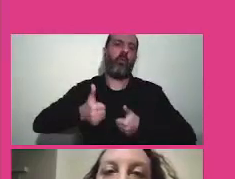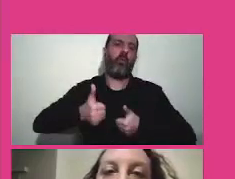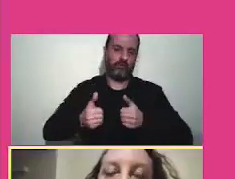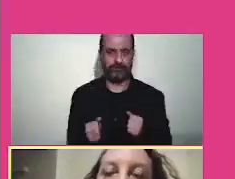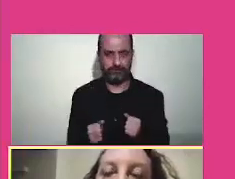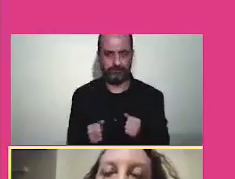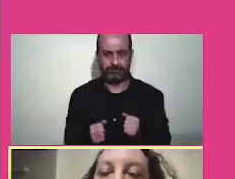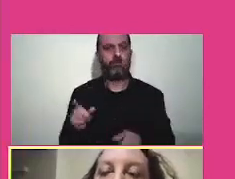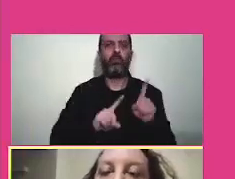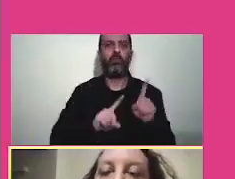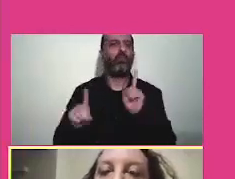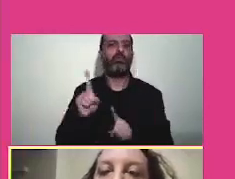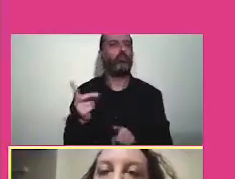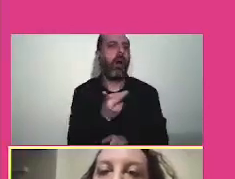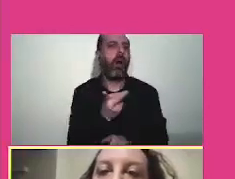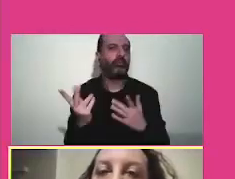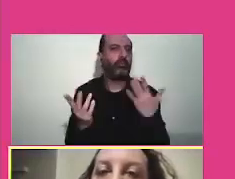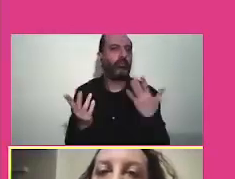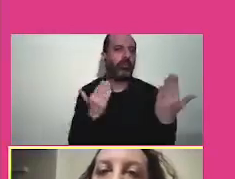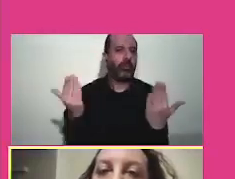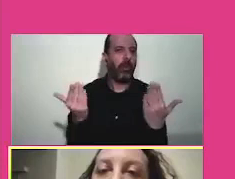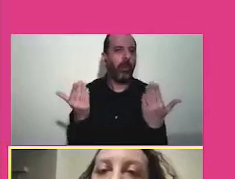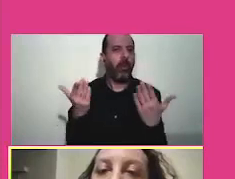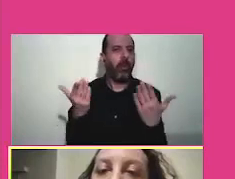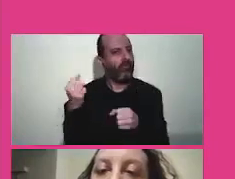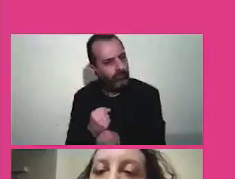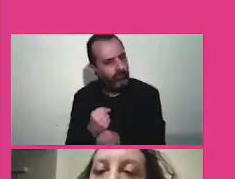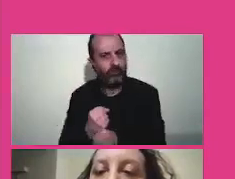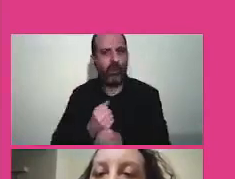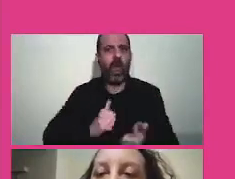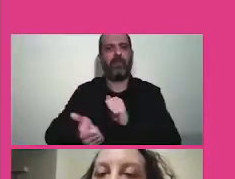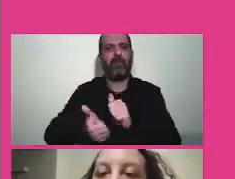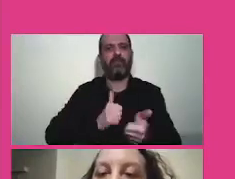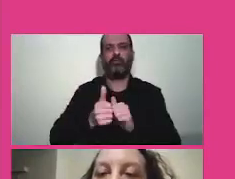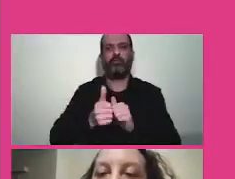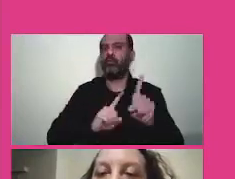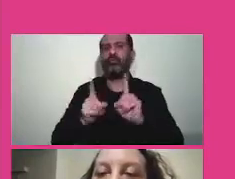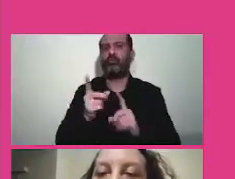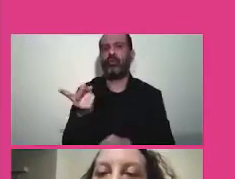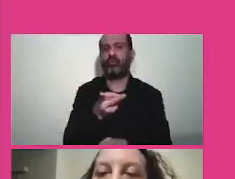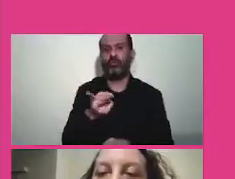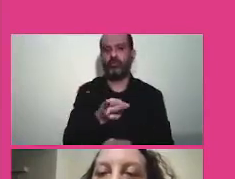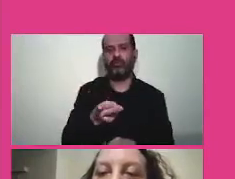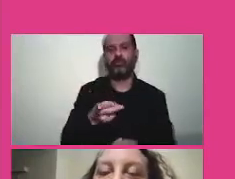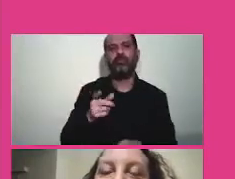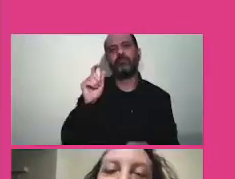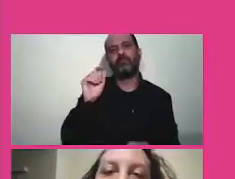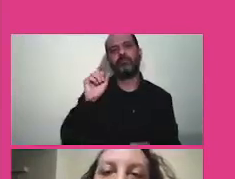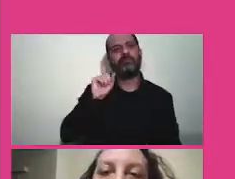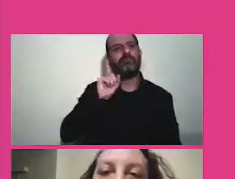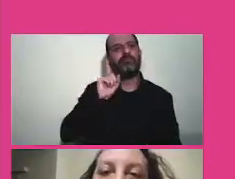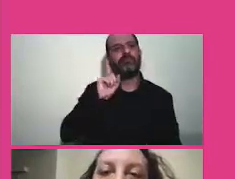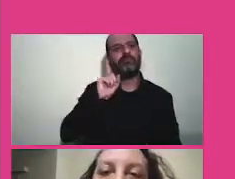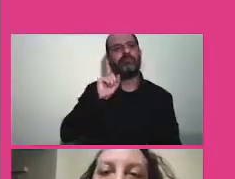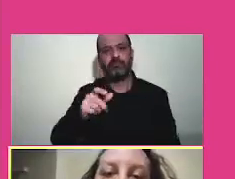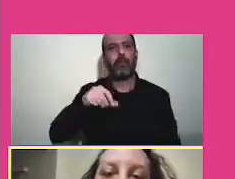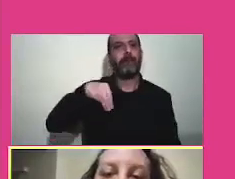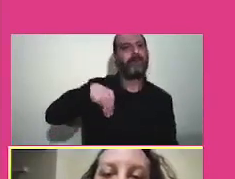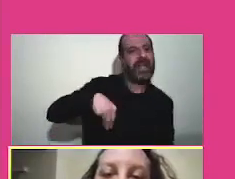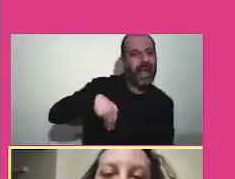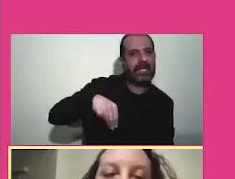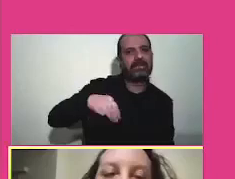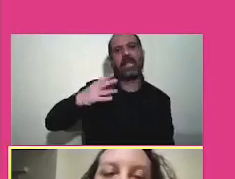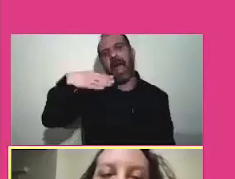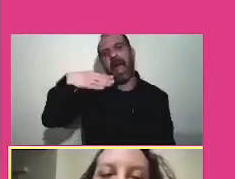Ωραία. Ποιος από τους δύο, λοιπόν, έχει ασχοληθεί με αθλητισμό? Ο Μιχάλης Αρχοντίδης. Τέλεια.